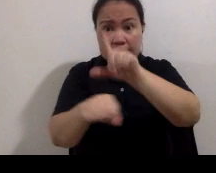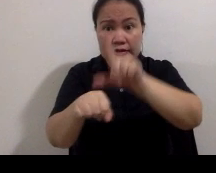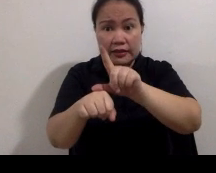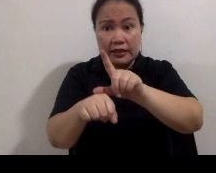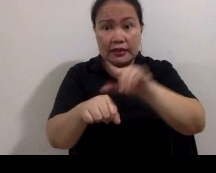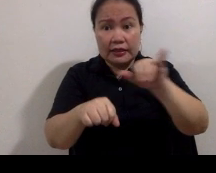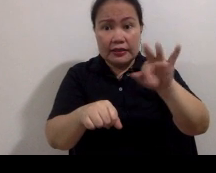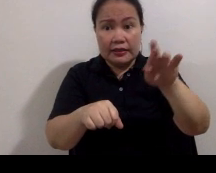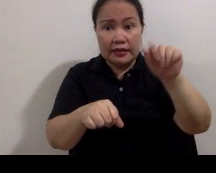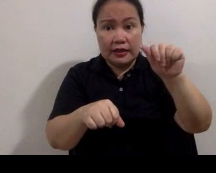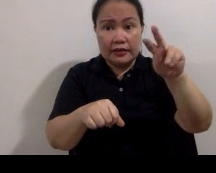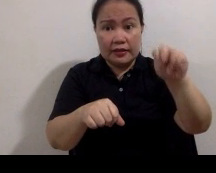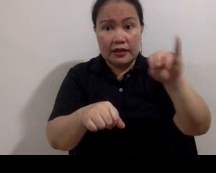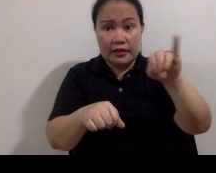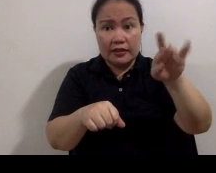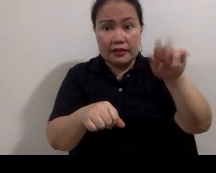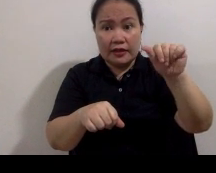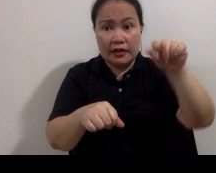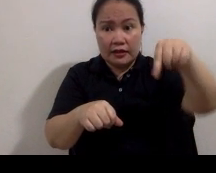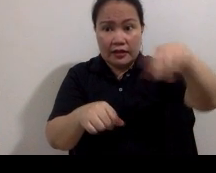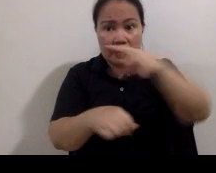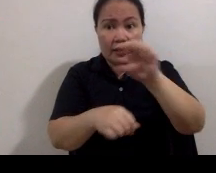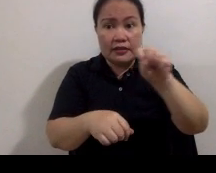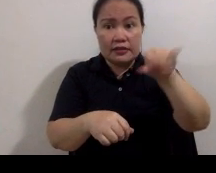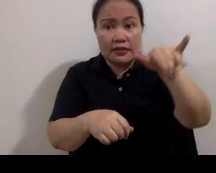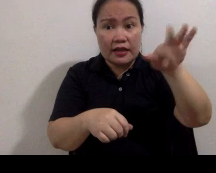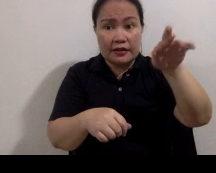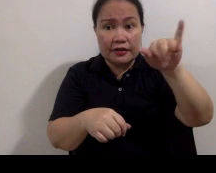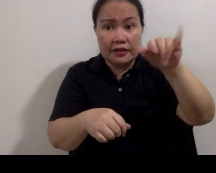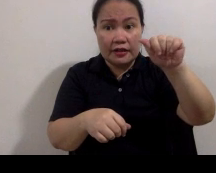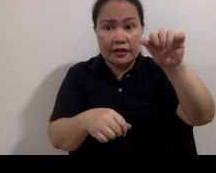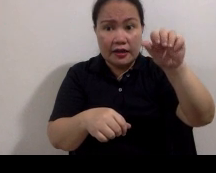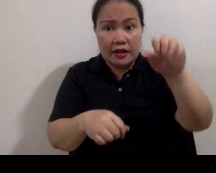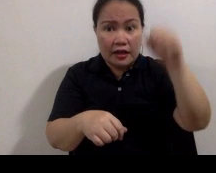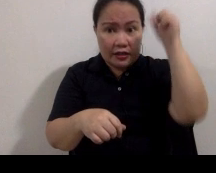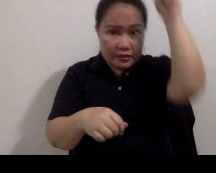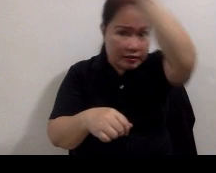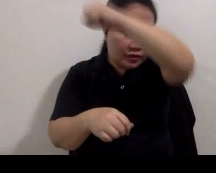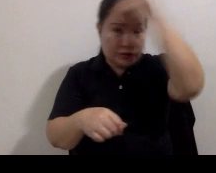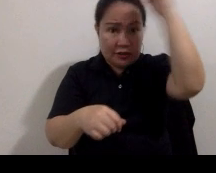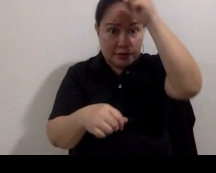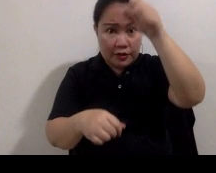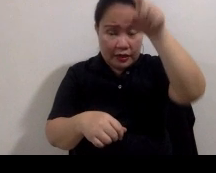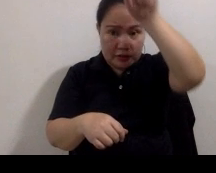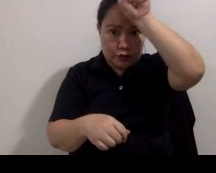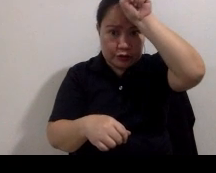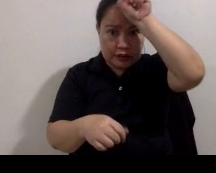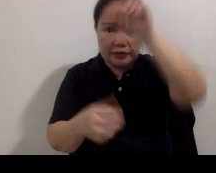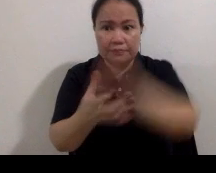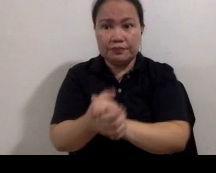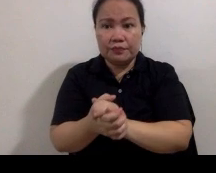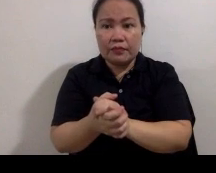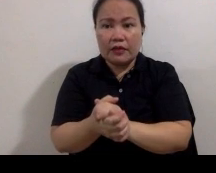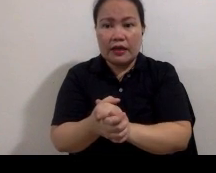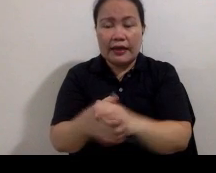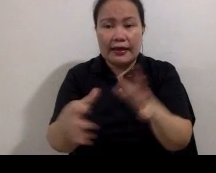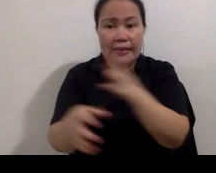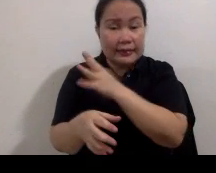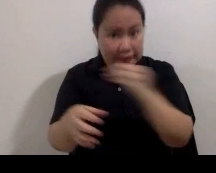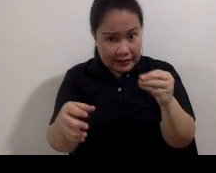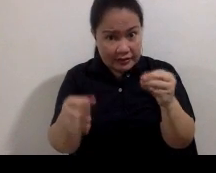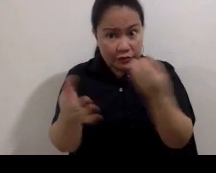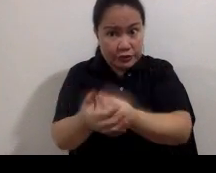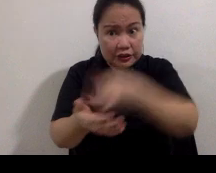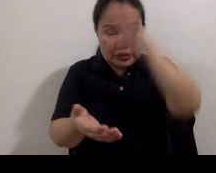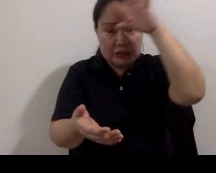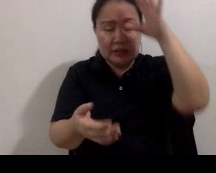Iraq, Syria, Saudi Arabia at Turkey. Sagana sa yamang mineral, particular na sa